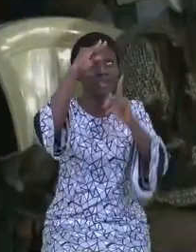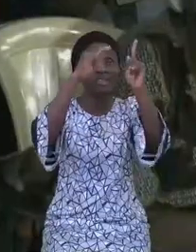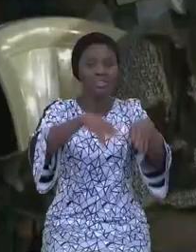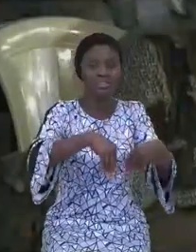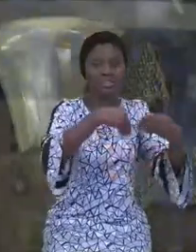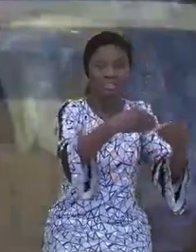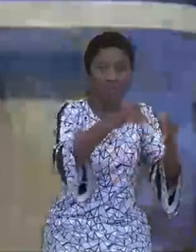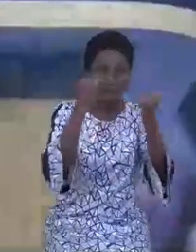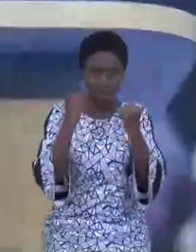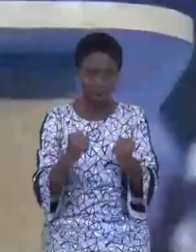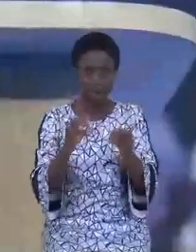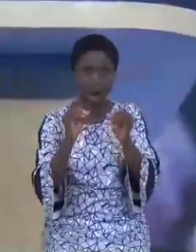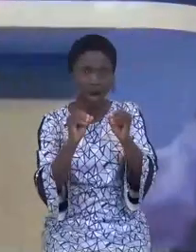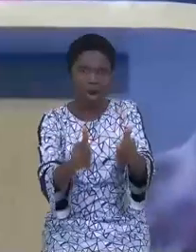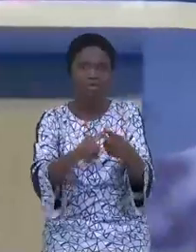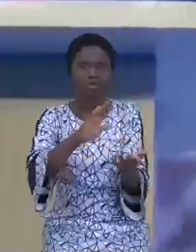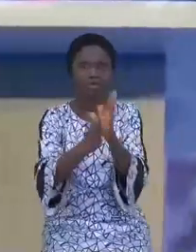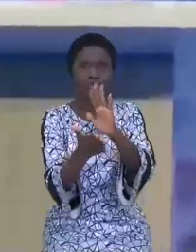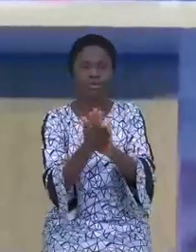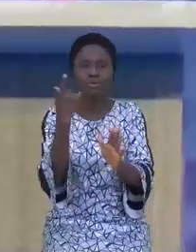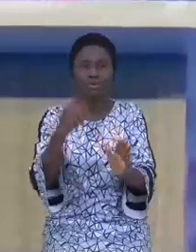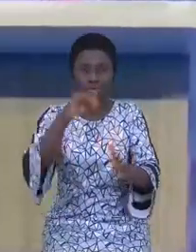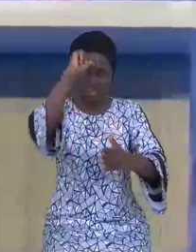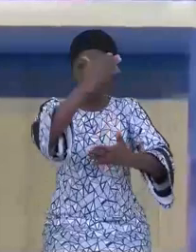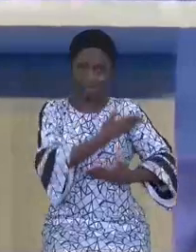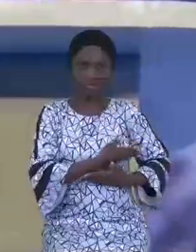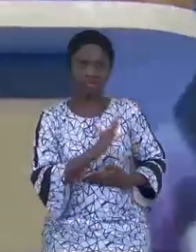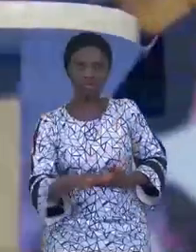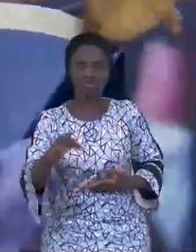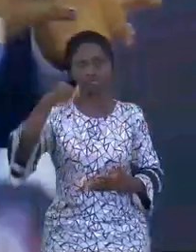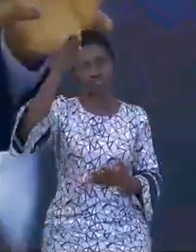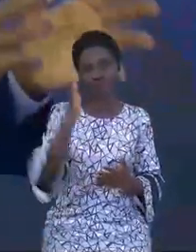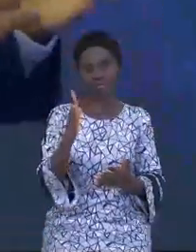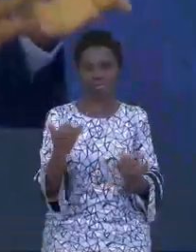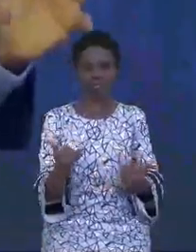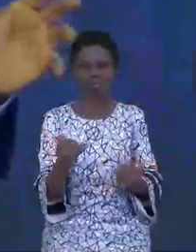Il donne le pouvoir, le privilège de devenir fils de Dieu.